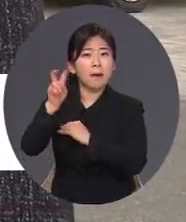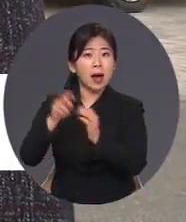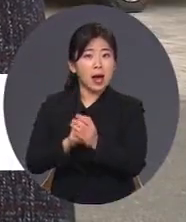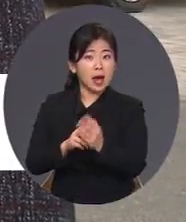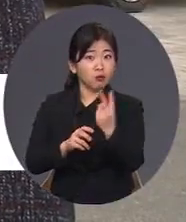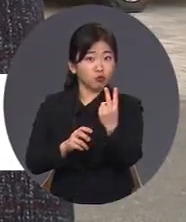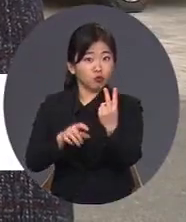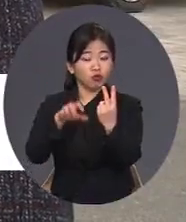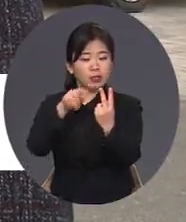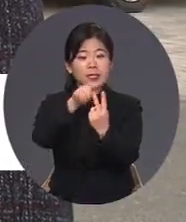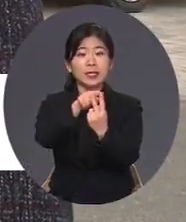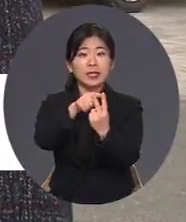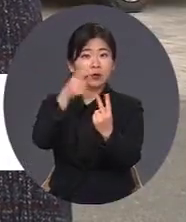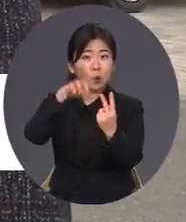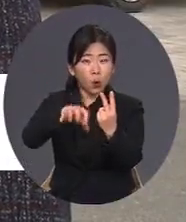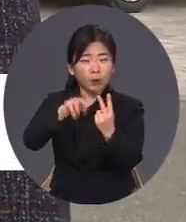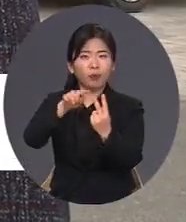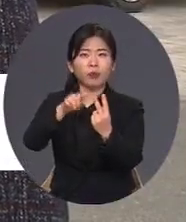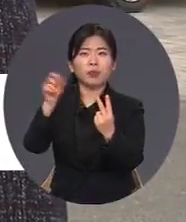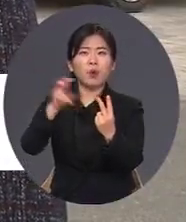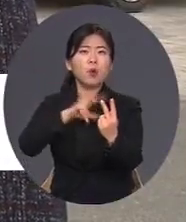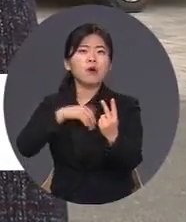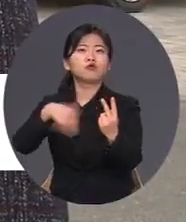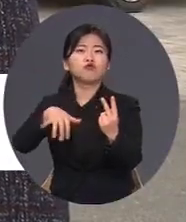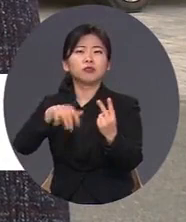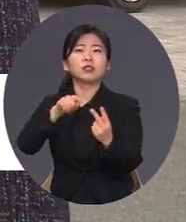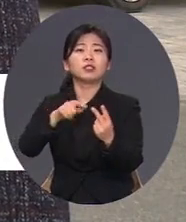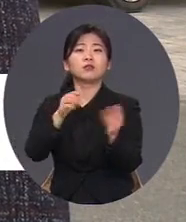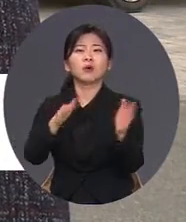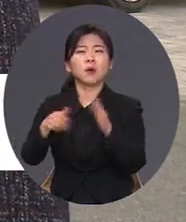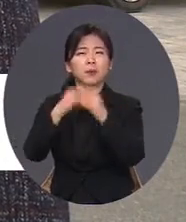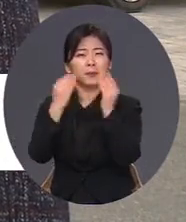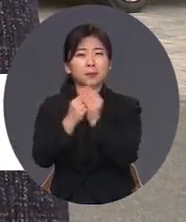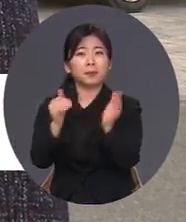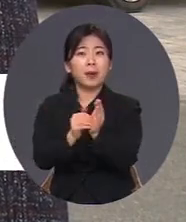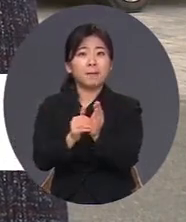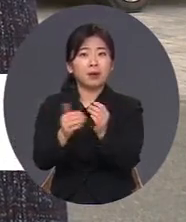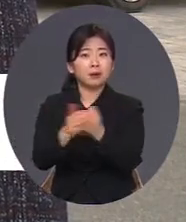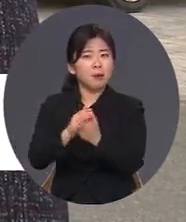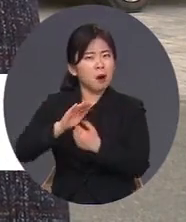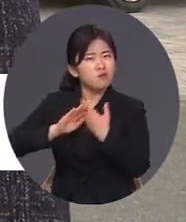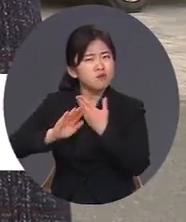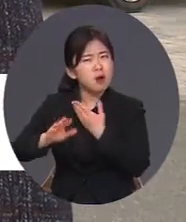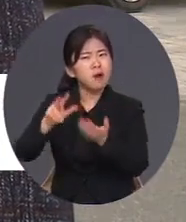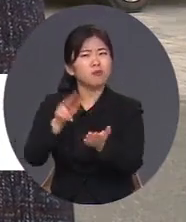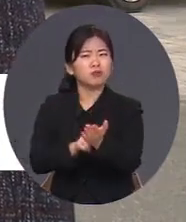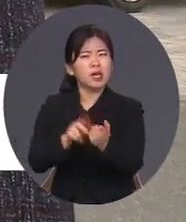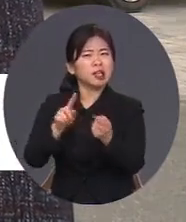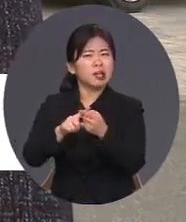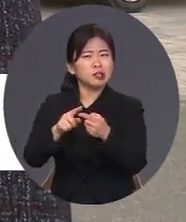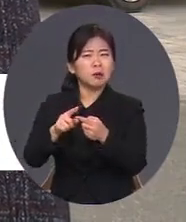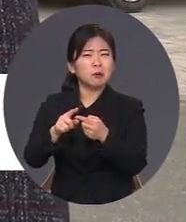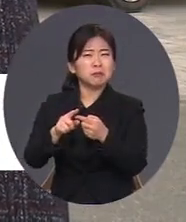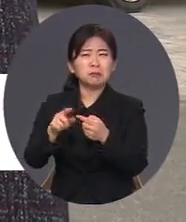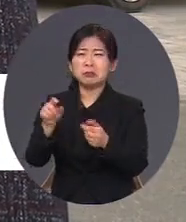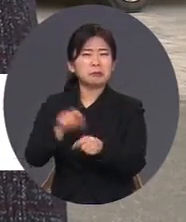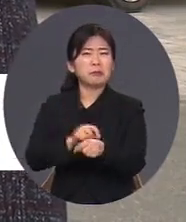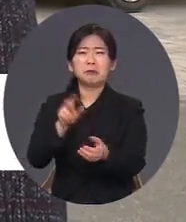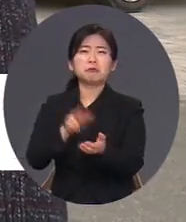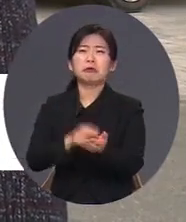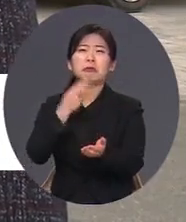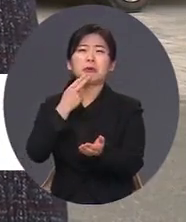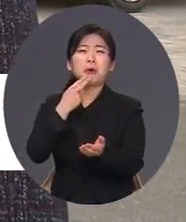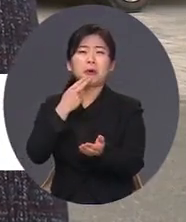관심사가 정리가 일정하게 됐기 때문에 이후의 문제는 좀 순탄하게 가지 않겠나